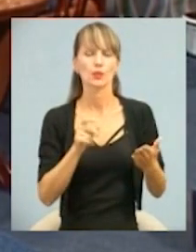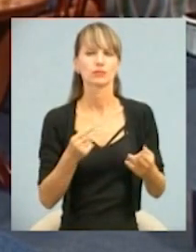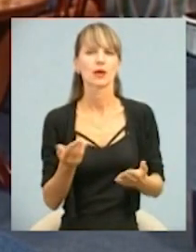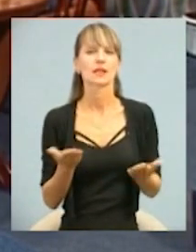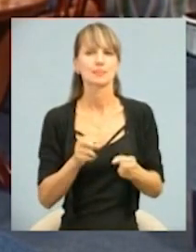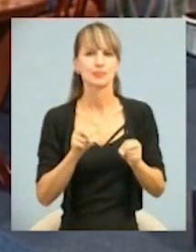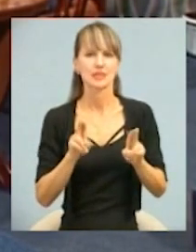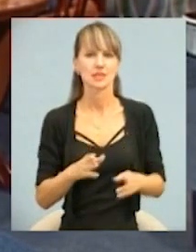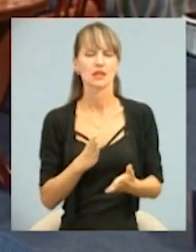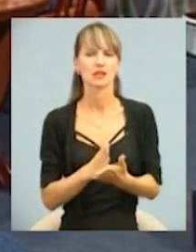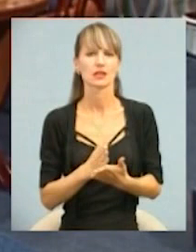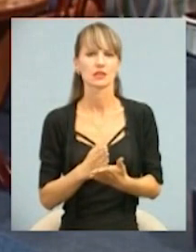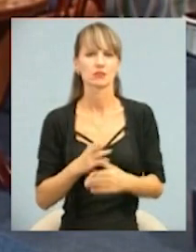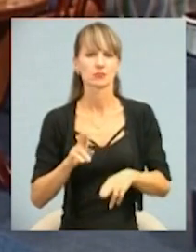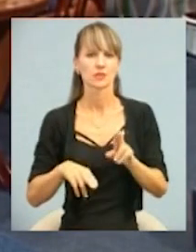спеціальні інструменти є? У нього є